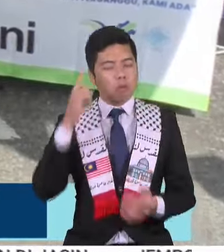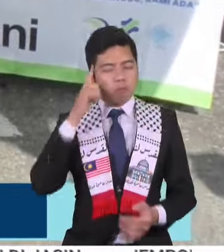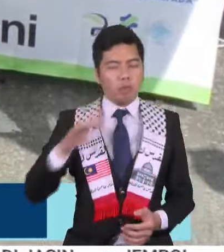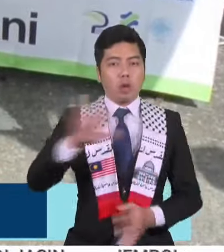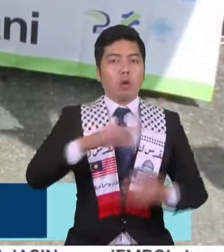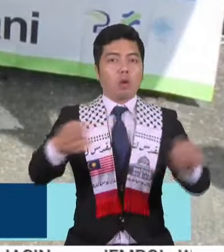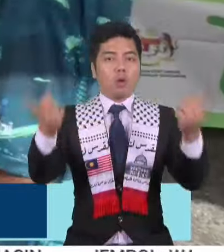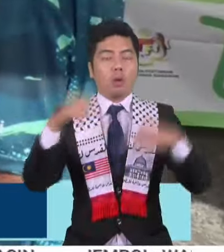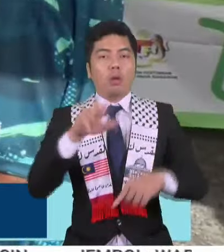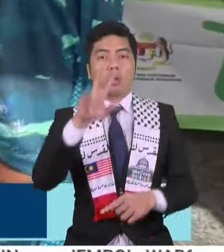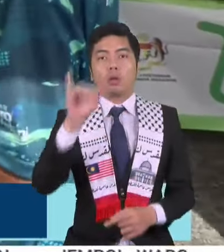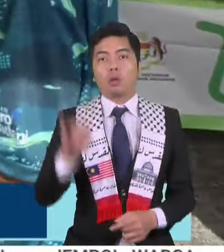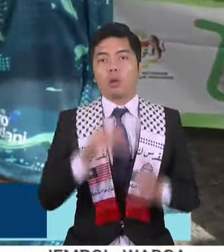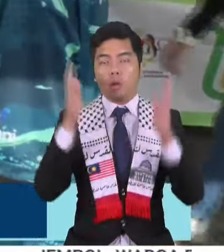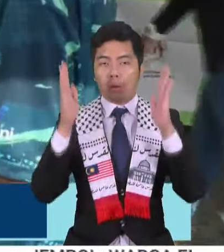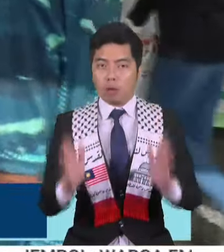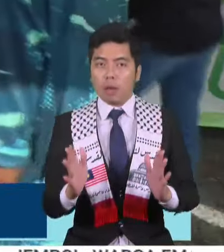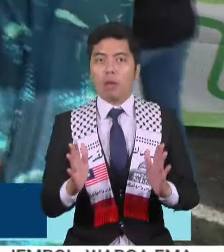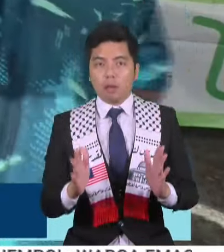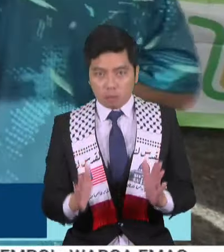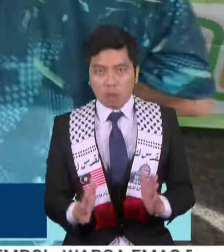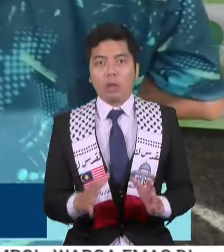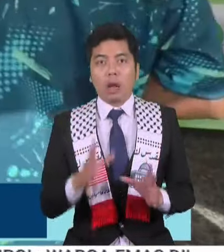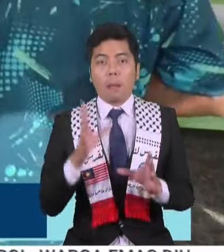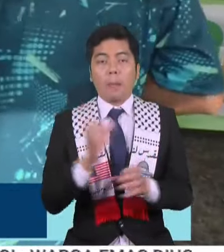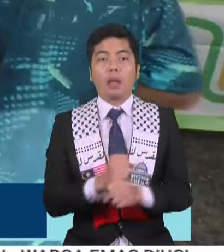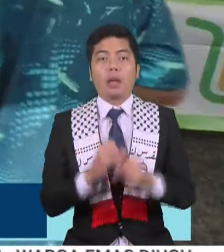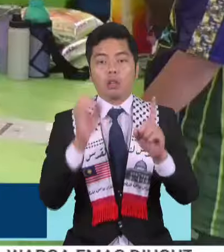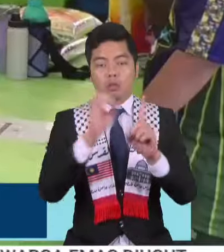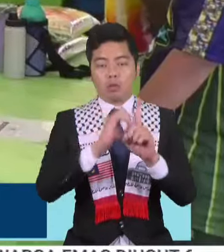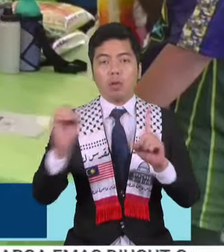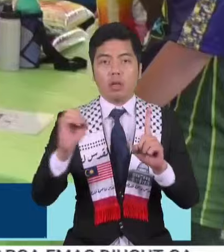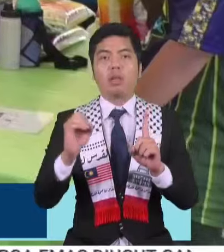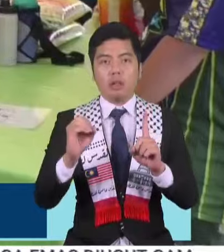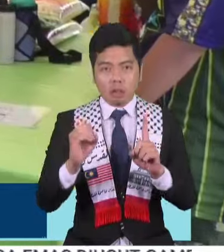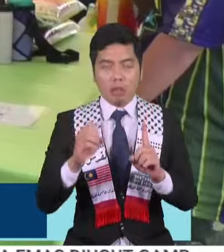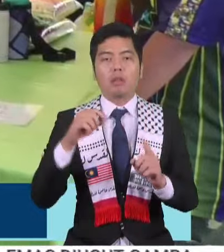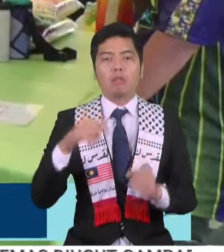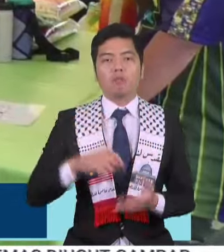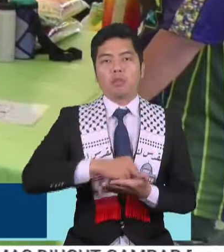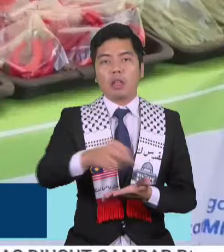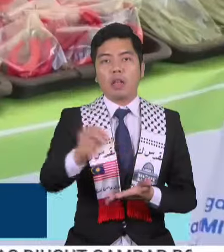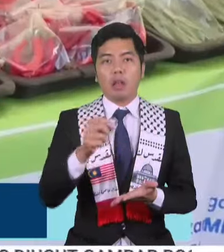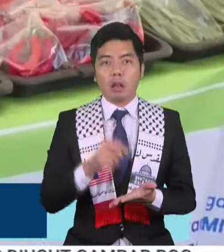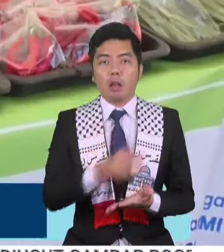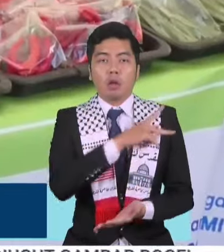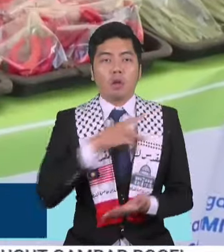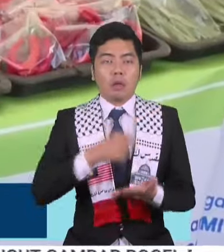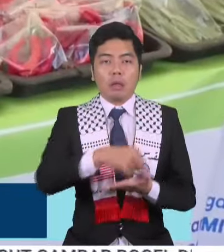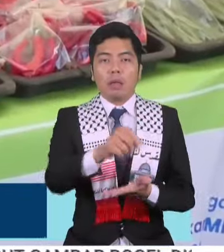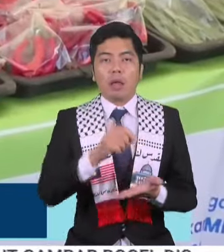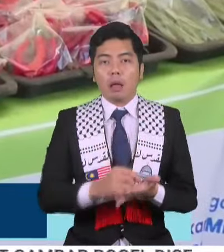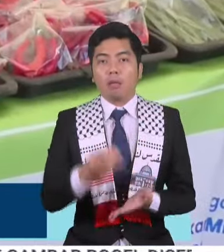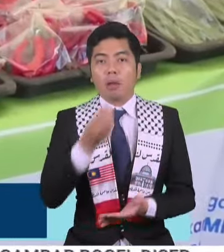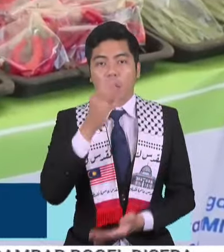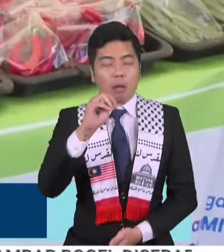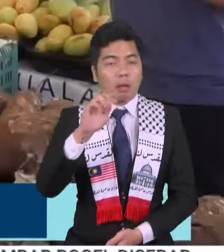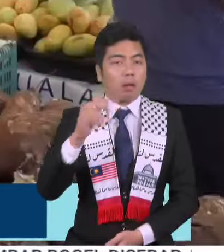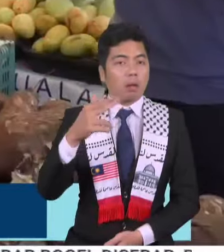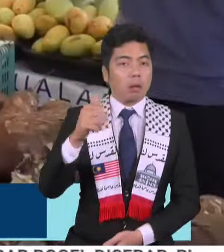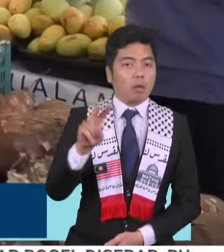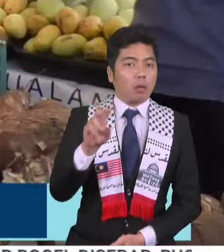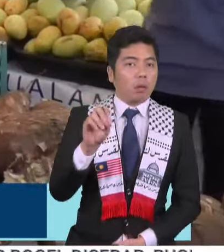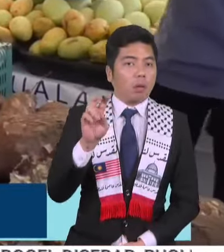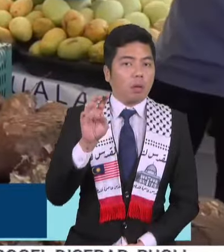3 juta pengunjung. Dalam meraihkan 100 tahun penganjuran, Ketua Setiausaha Kementerian Pertanian dan Keterjaminan Makanan memaklumkan